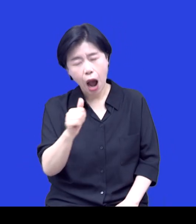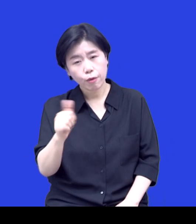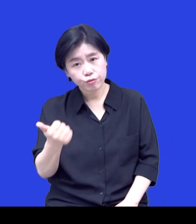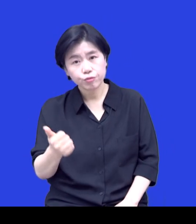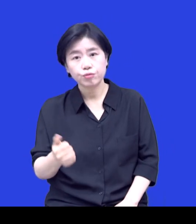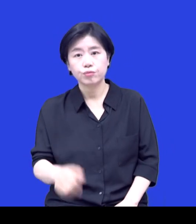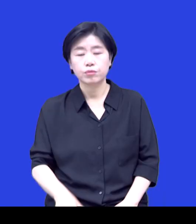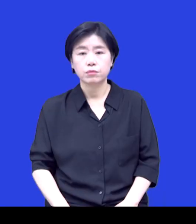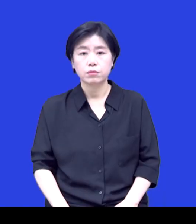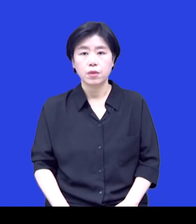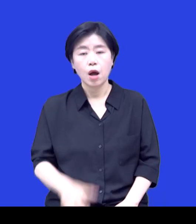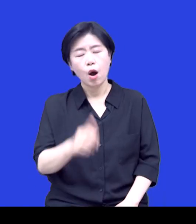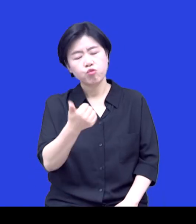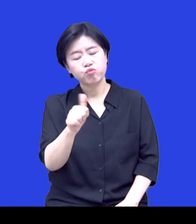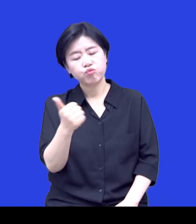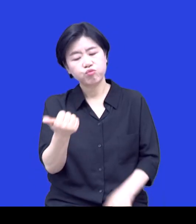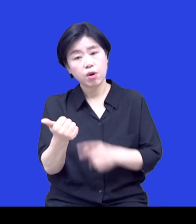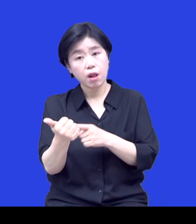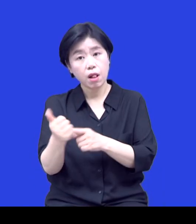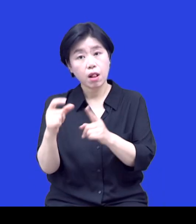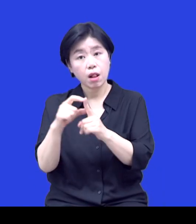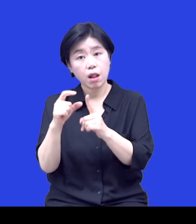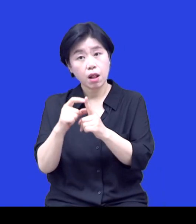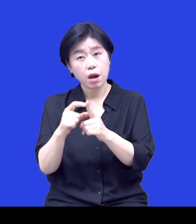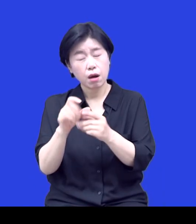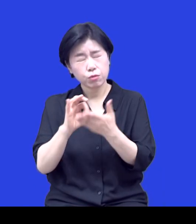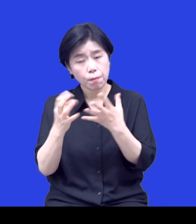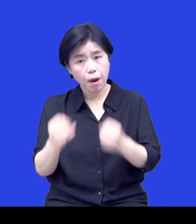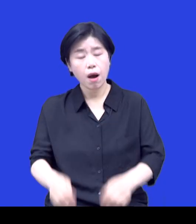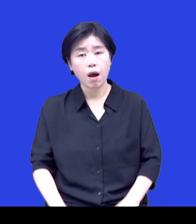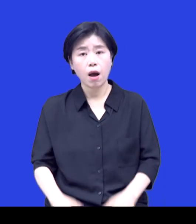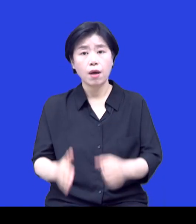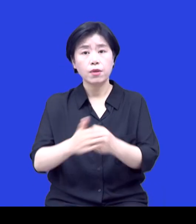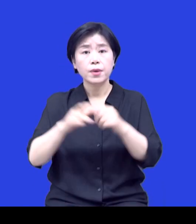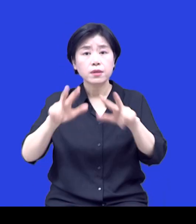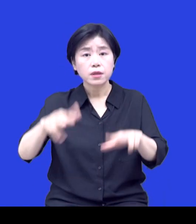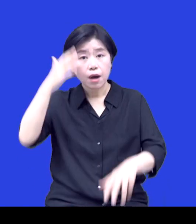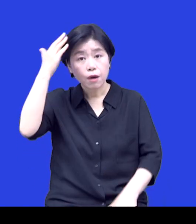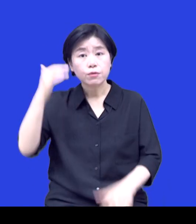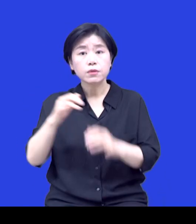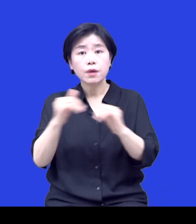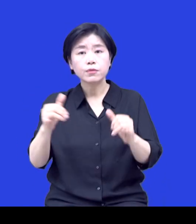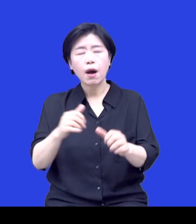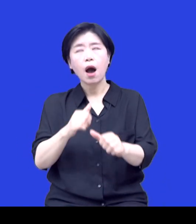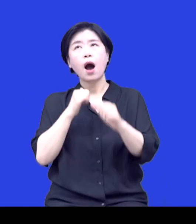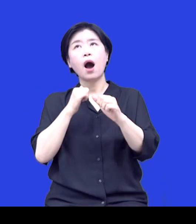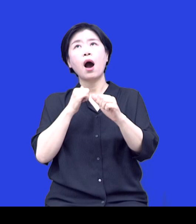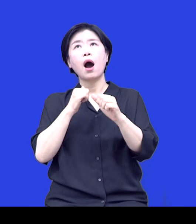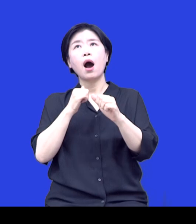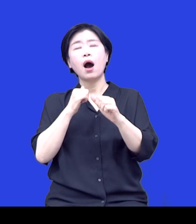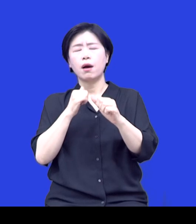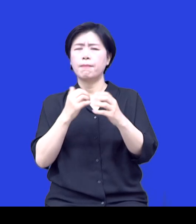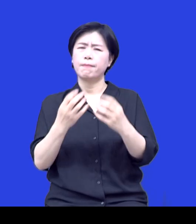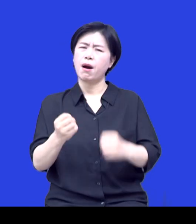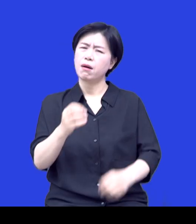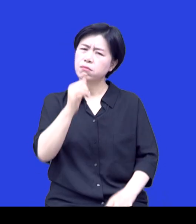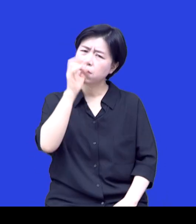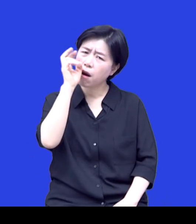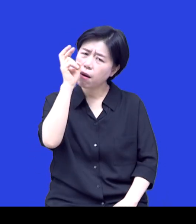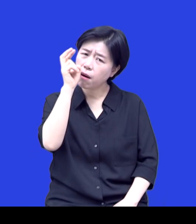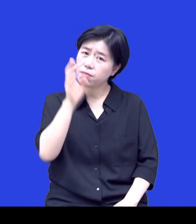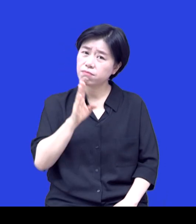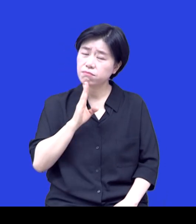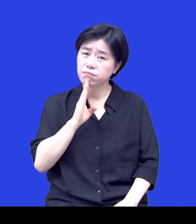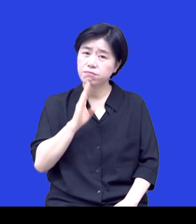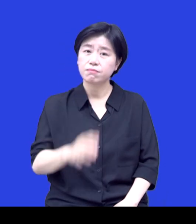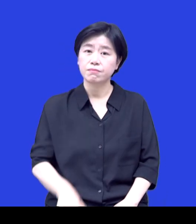아이고 죽겠어, 입에 죽겠어를 달고 살잖아요. 예. 전 그래서 우리나라에 정말 이 죽는 일들이 너무 많다고 전 그렇죠. 생각해요. 우리나라 OECD 너무 자살률 많이- 1위잖아요. 일이죠.